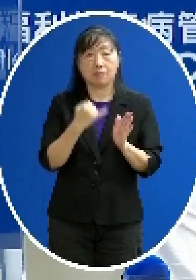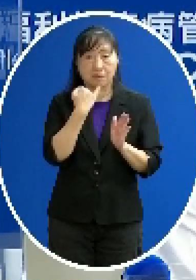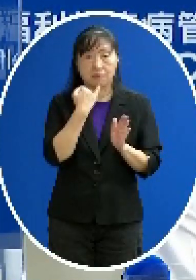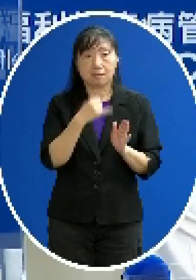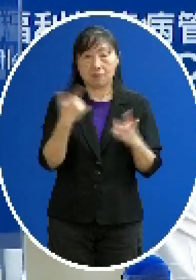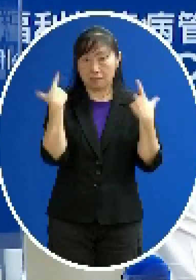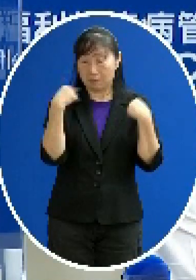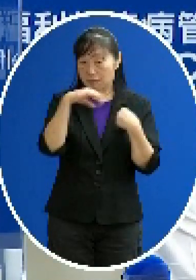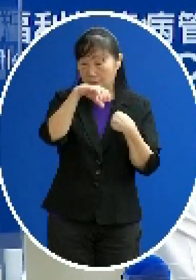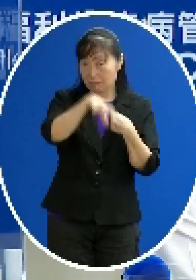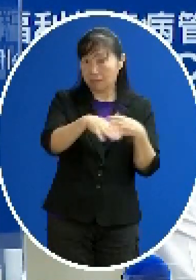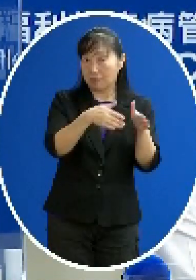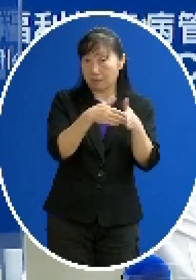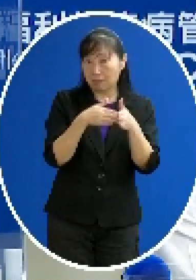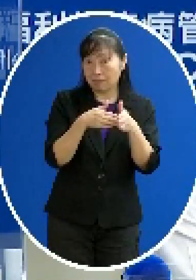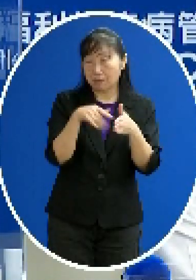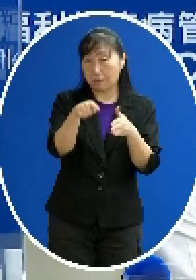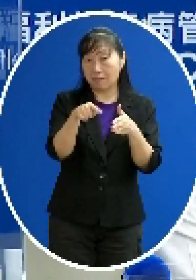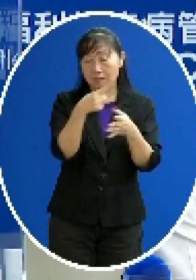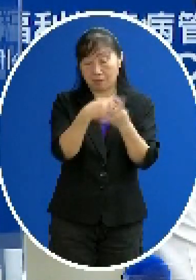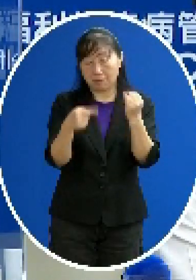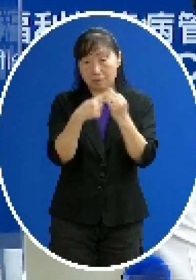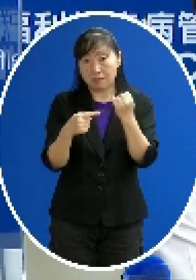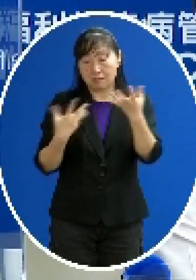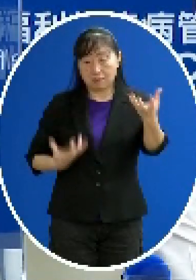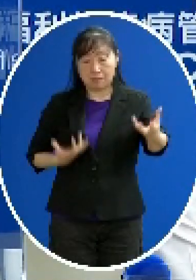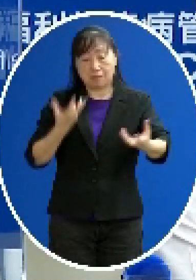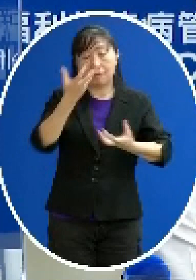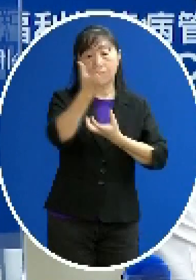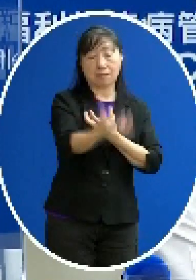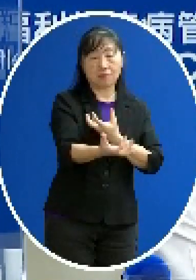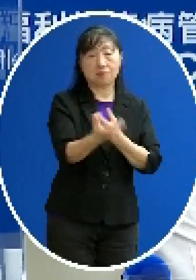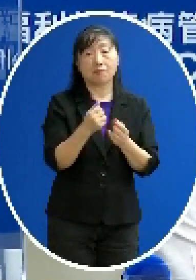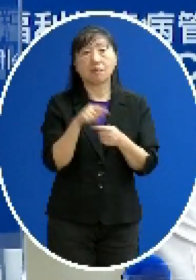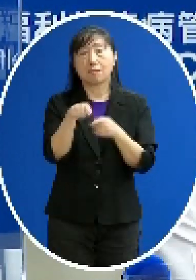原来需要的，我们一样用一样的量再配回去给它，